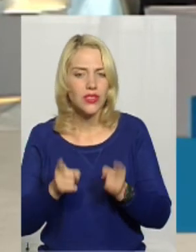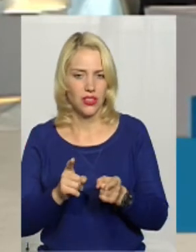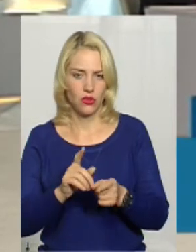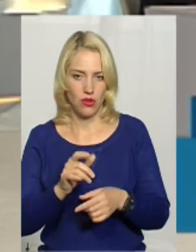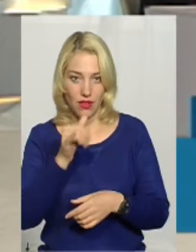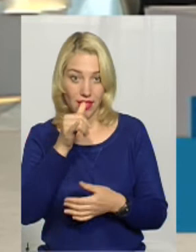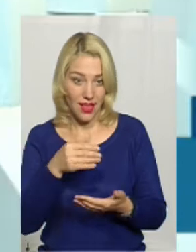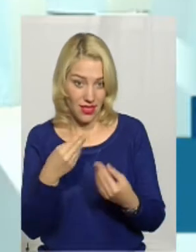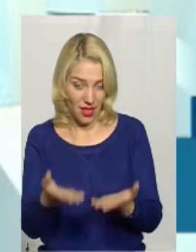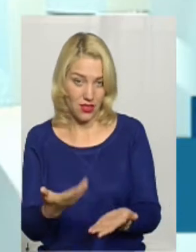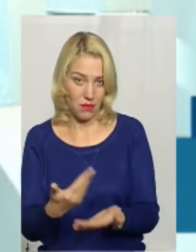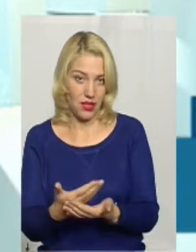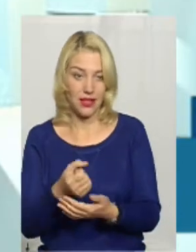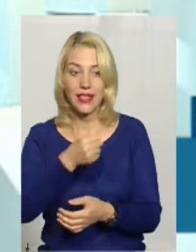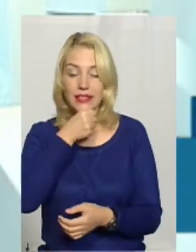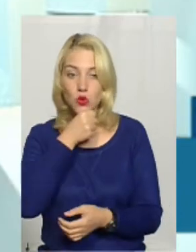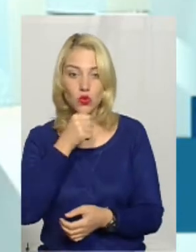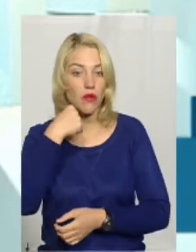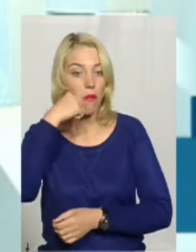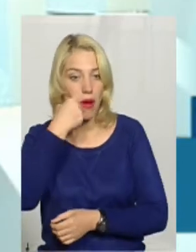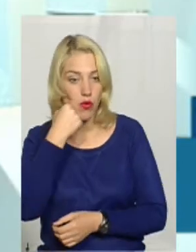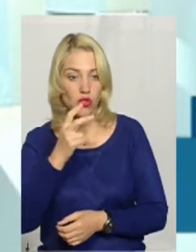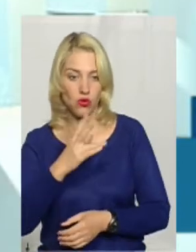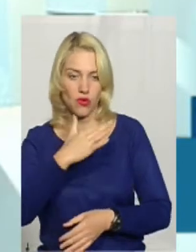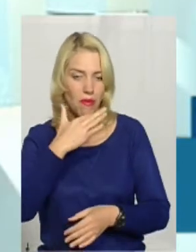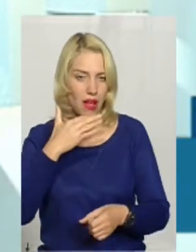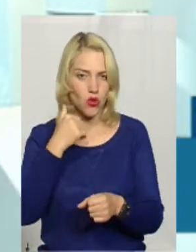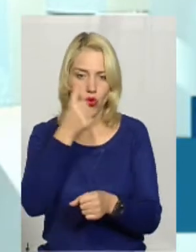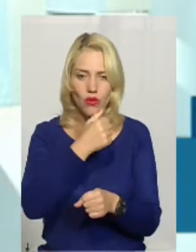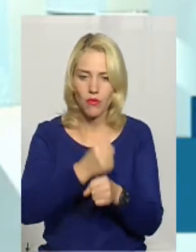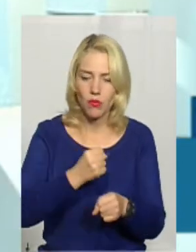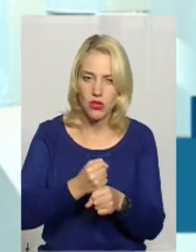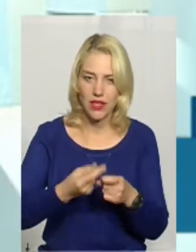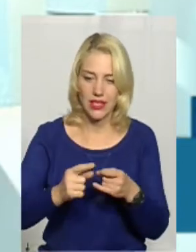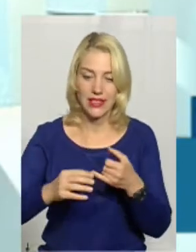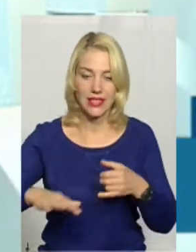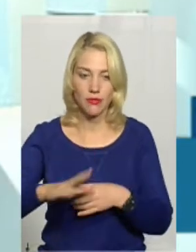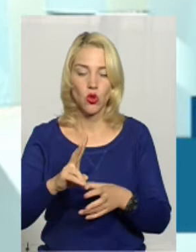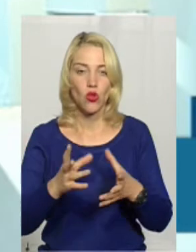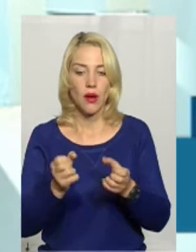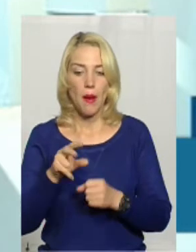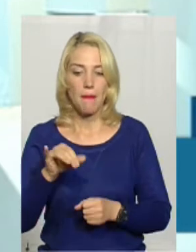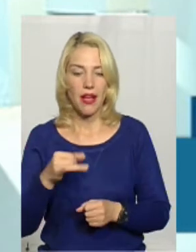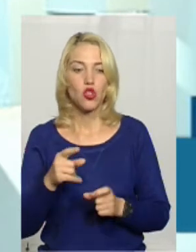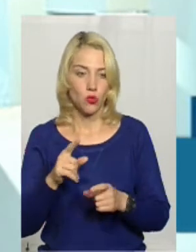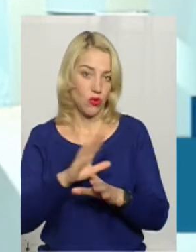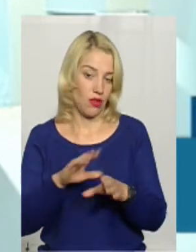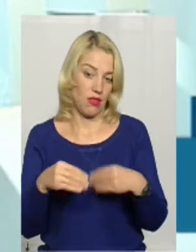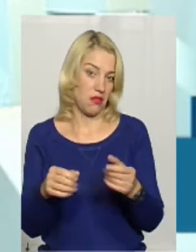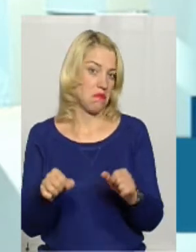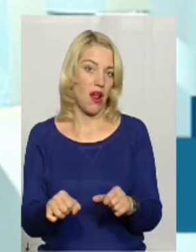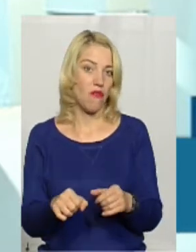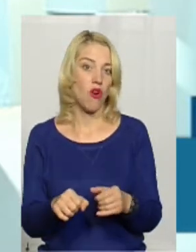дати дідусю, бабусі, які вже пропрацювали на тій землі, які отримали пай, чому їм не дати право його